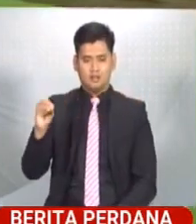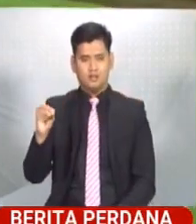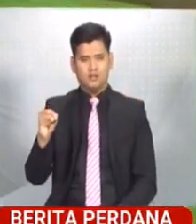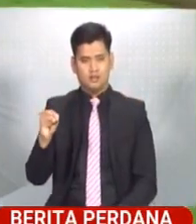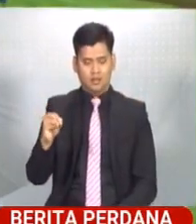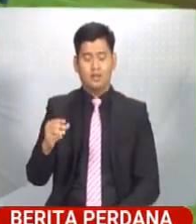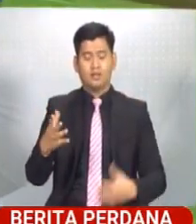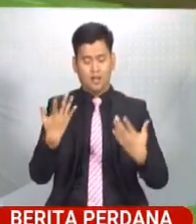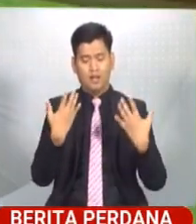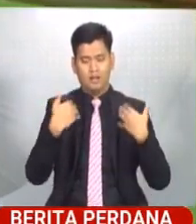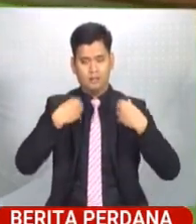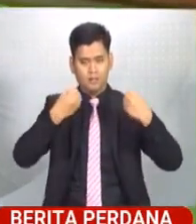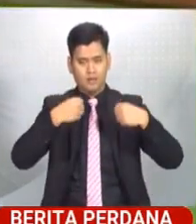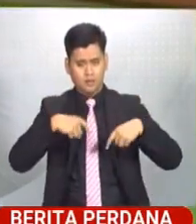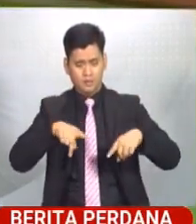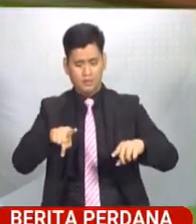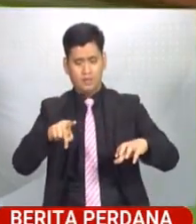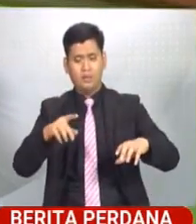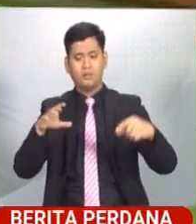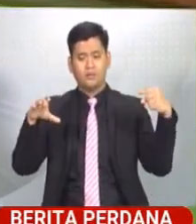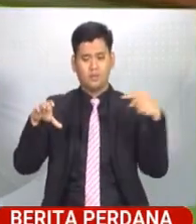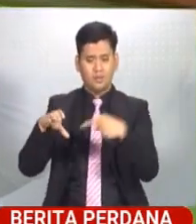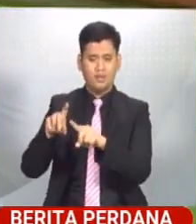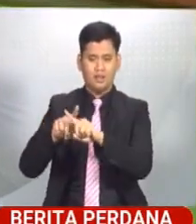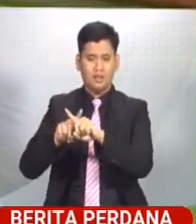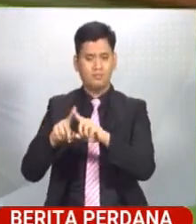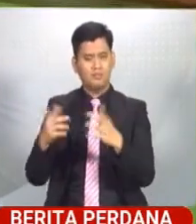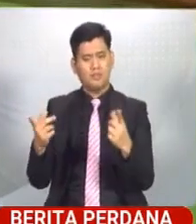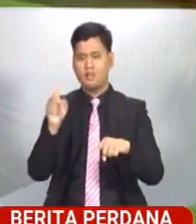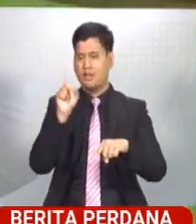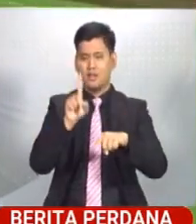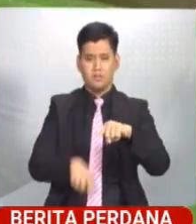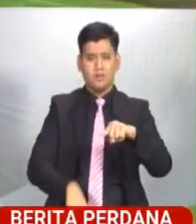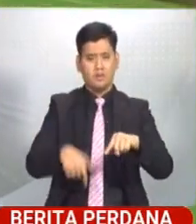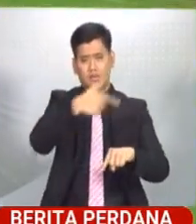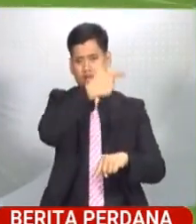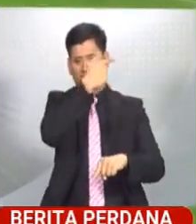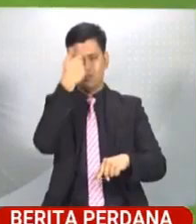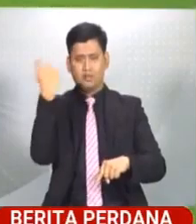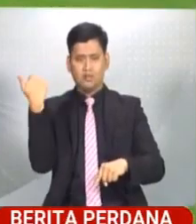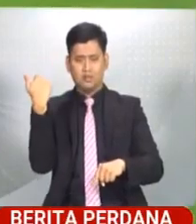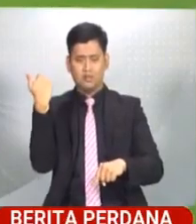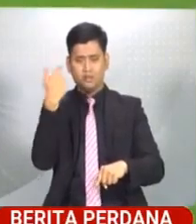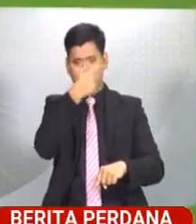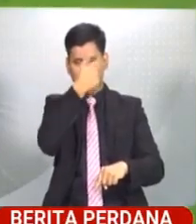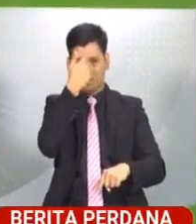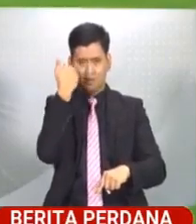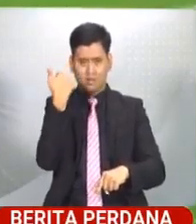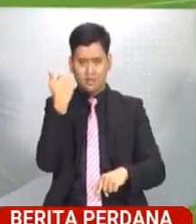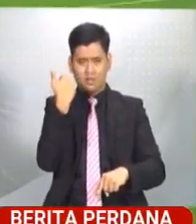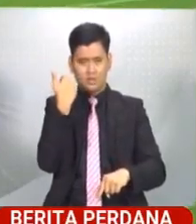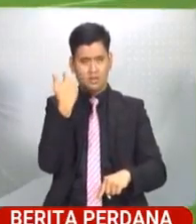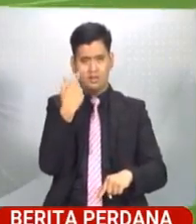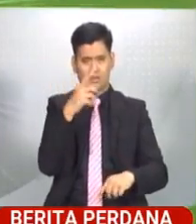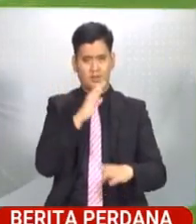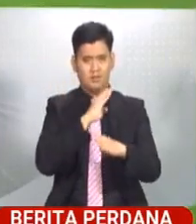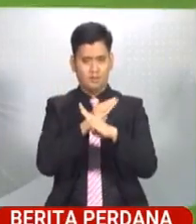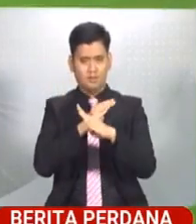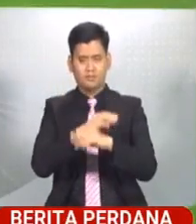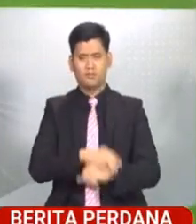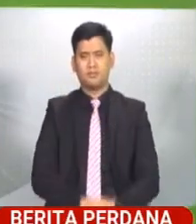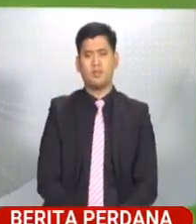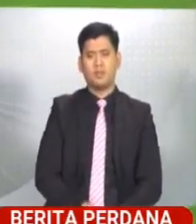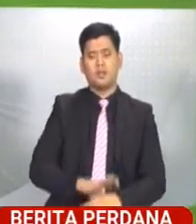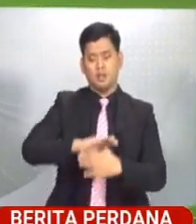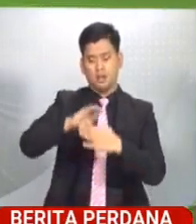menjadikan gol, namun ketumpulan penyudah menjadi penghalang anak buah Muhammad Ishak Kunju Muhammad memperoleh jaringan. Babak